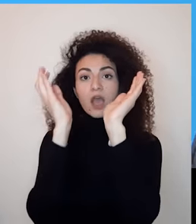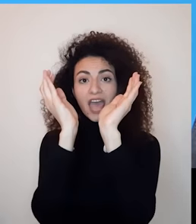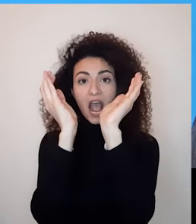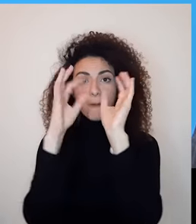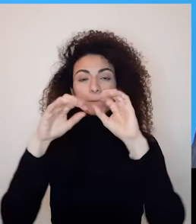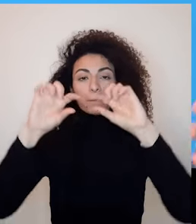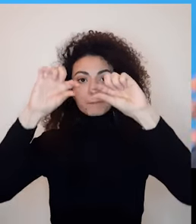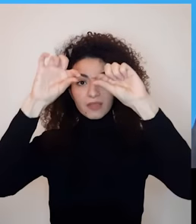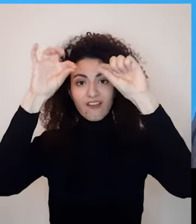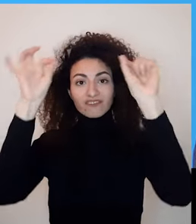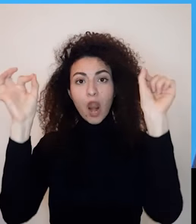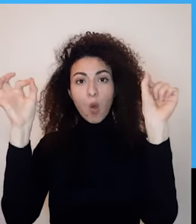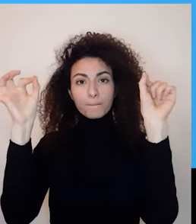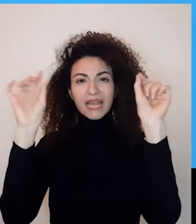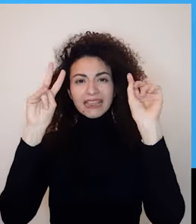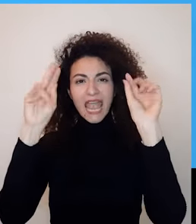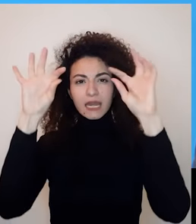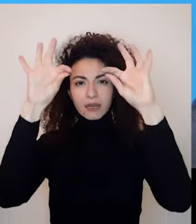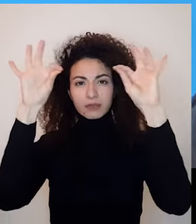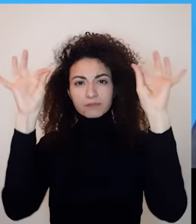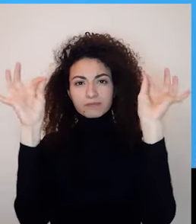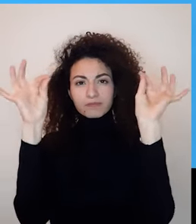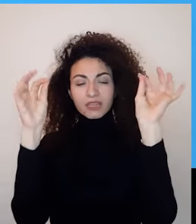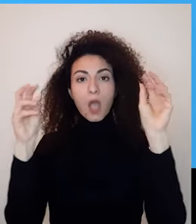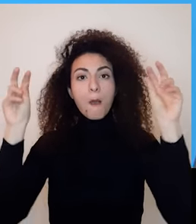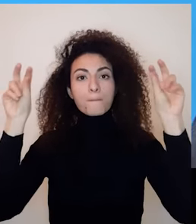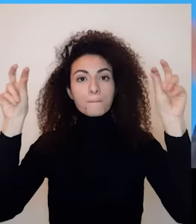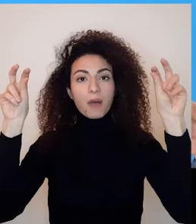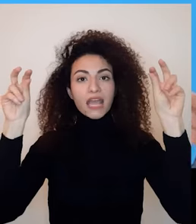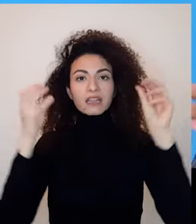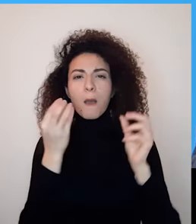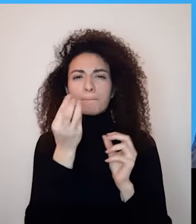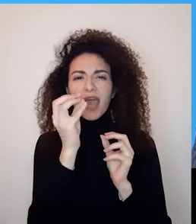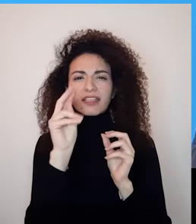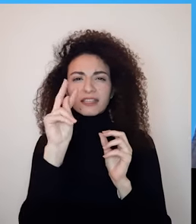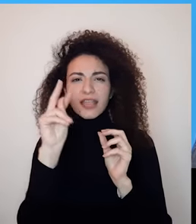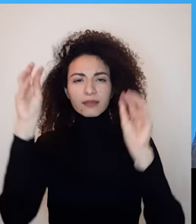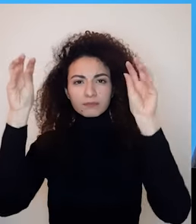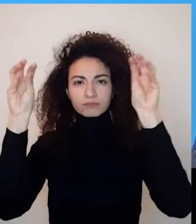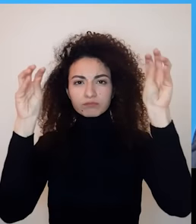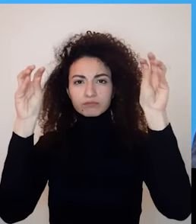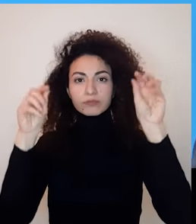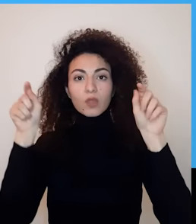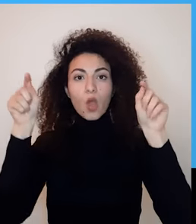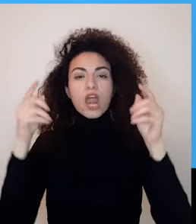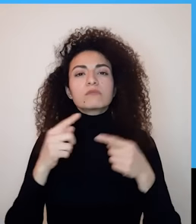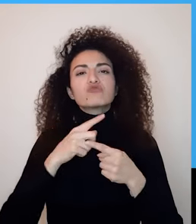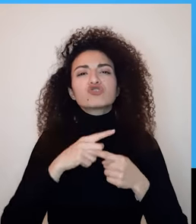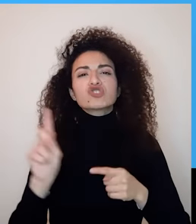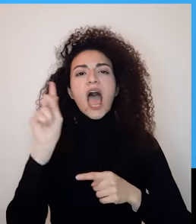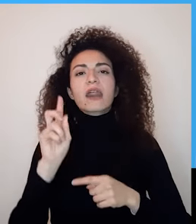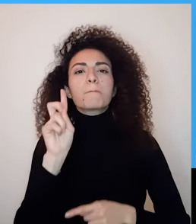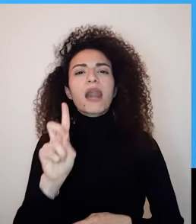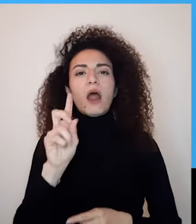الرحم وهو الوصل بين المهبل والرحم، قنوات الفالوب وأنابيب الرحم يلي بتوصل الرحم بالمبايض.